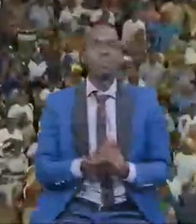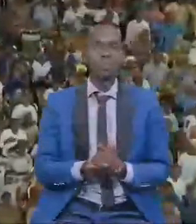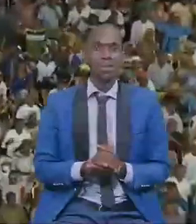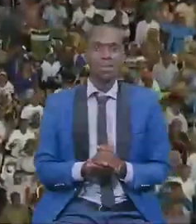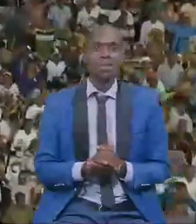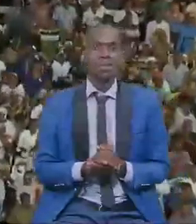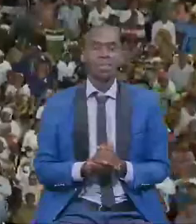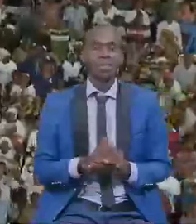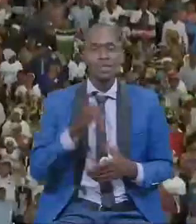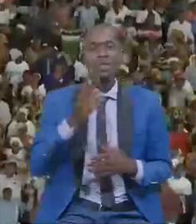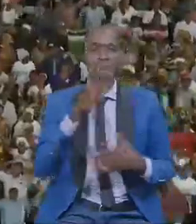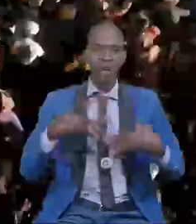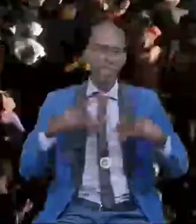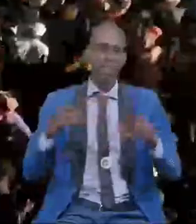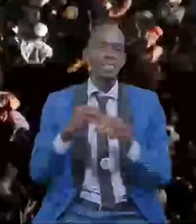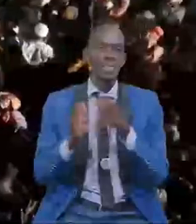Tu es déjà guéri.